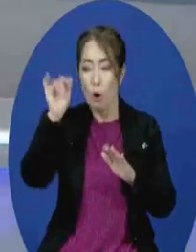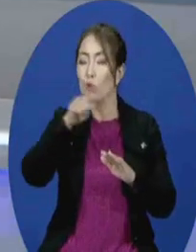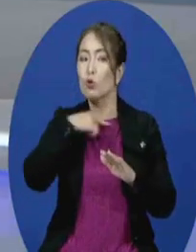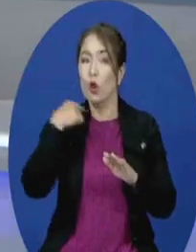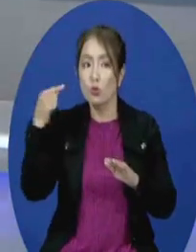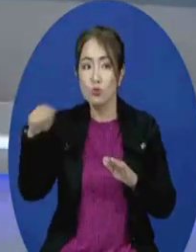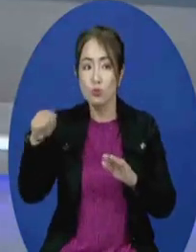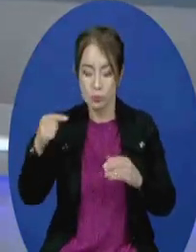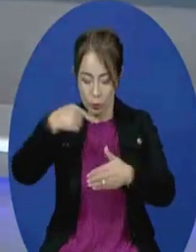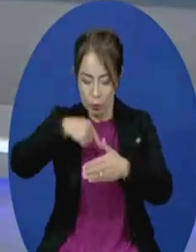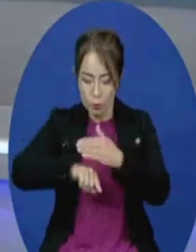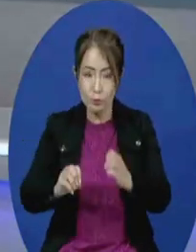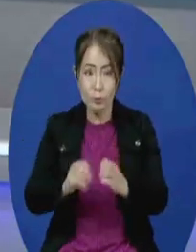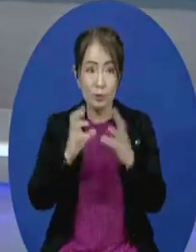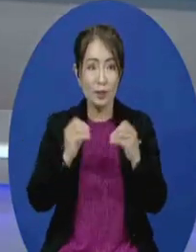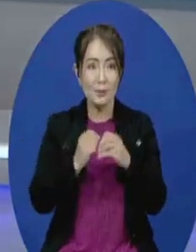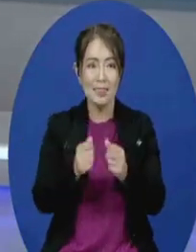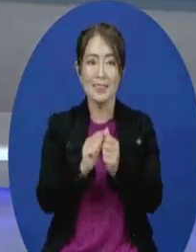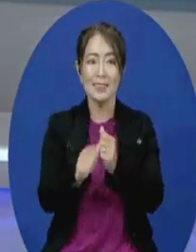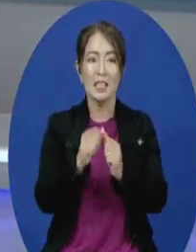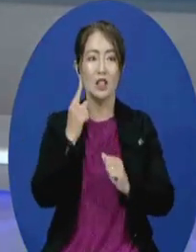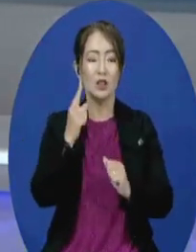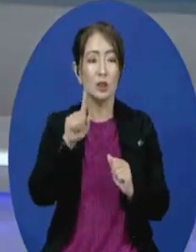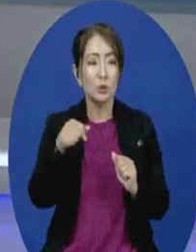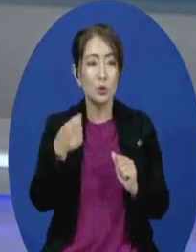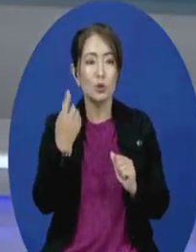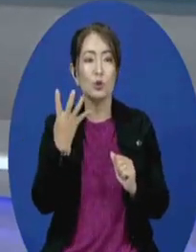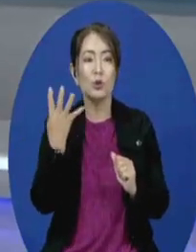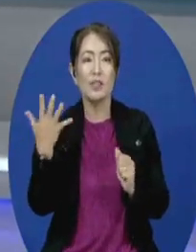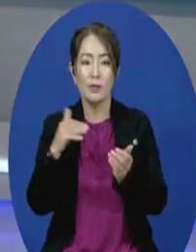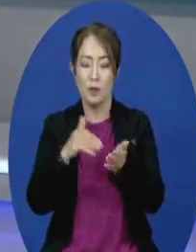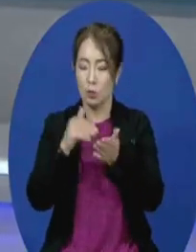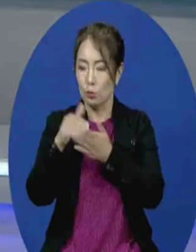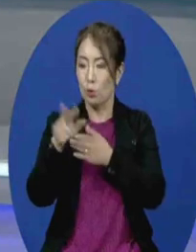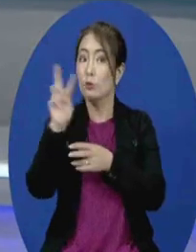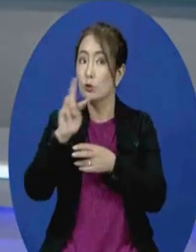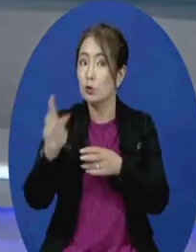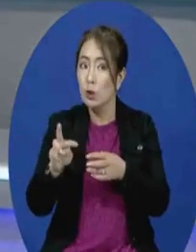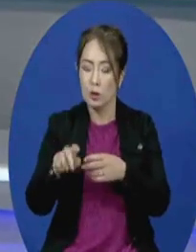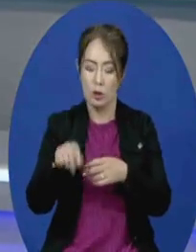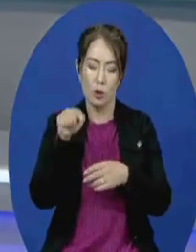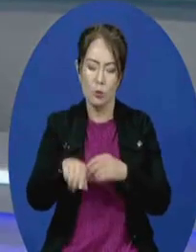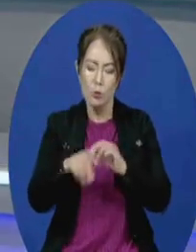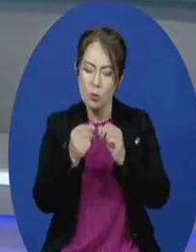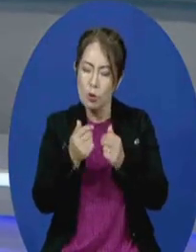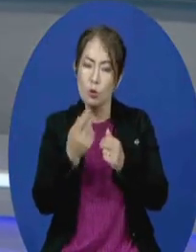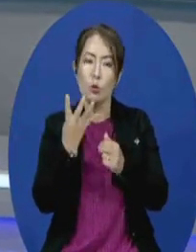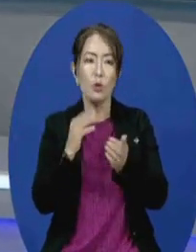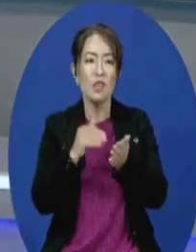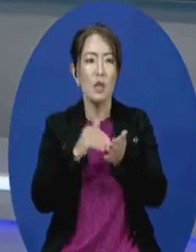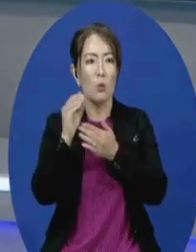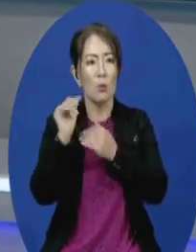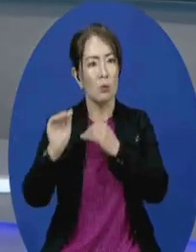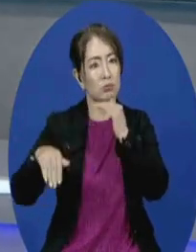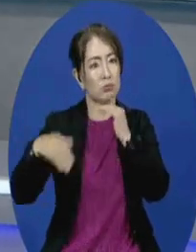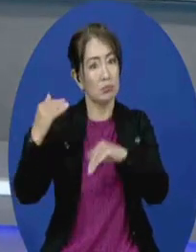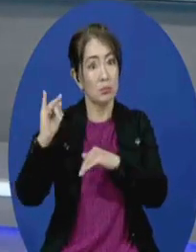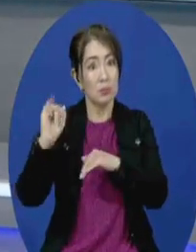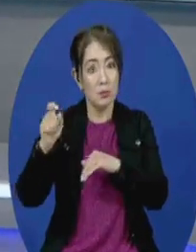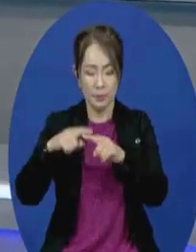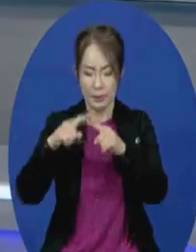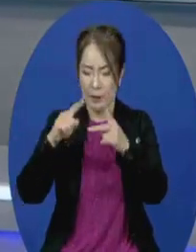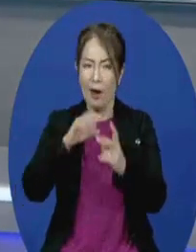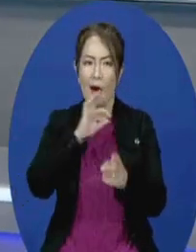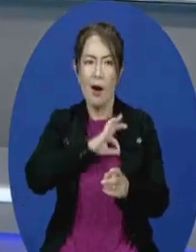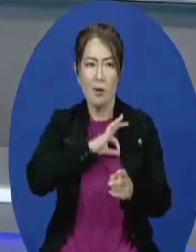төслийн гүний урхаан бүтээн байгуулалтын зардал 145 тэрбум Америк доллар буюу 4 тэрбум төгрөгөөр хэтэрчээ. Мөн ашиглалтанд